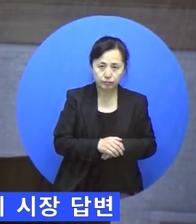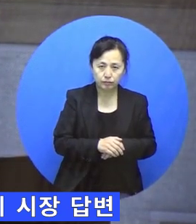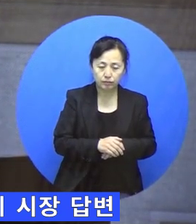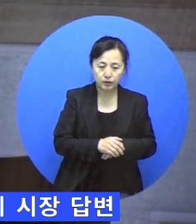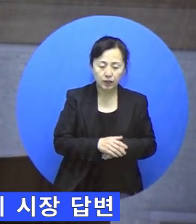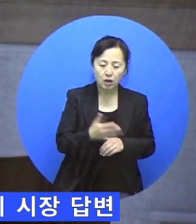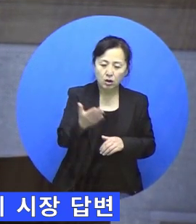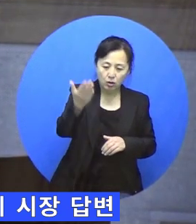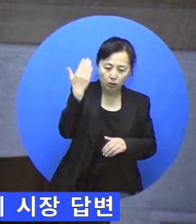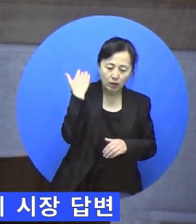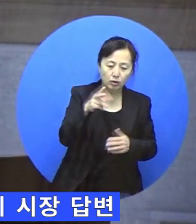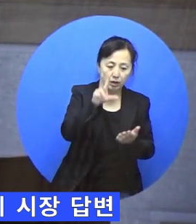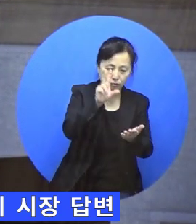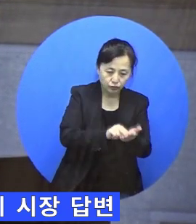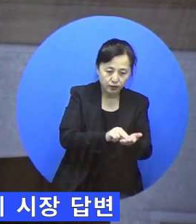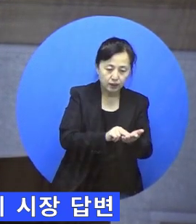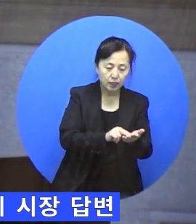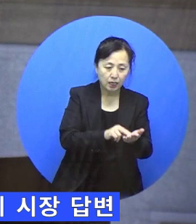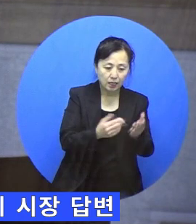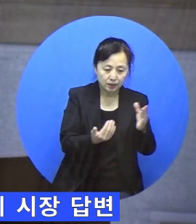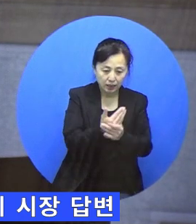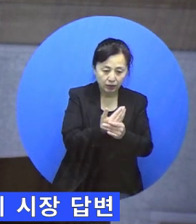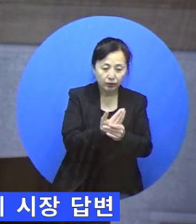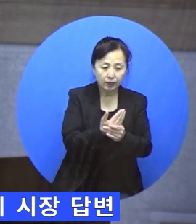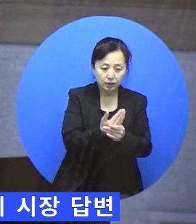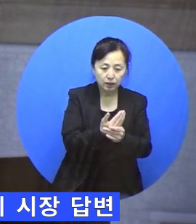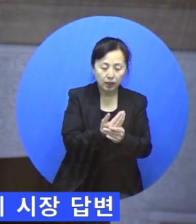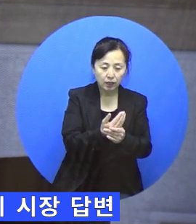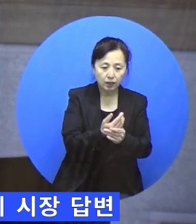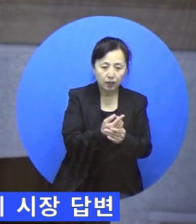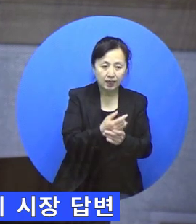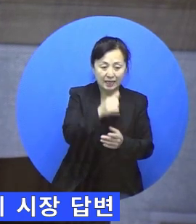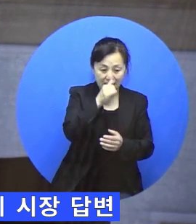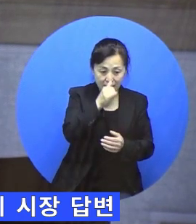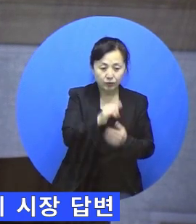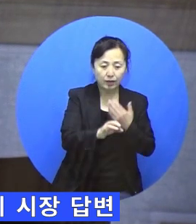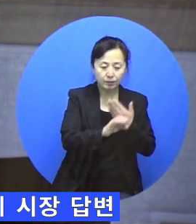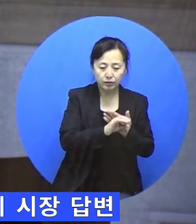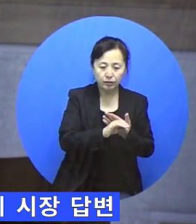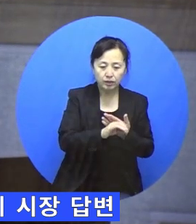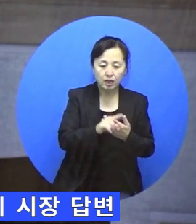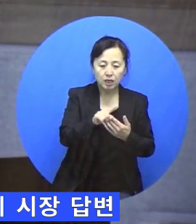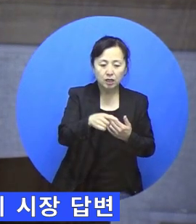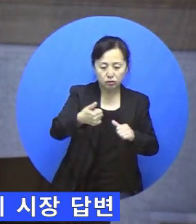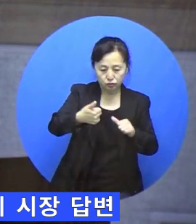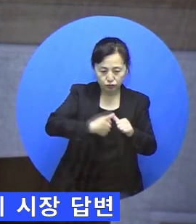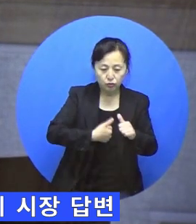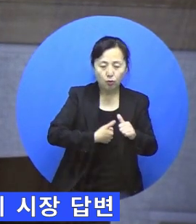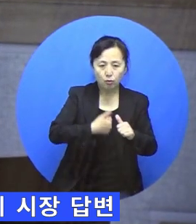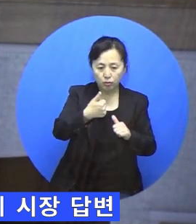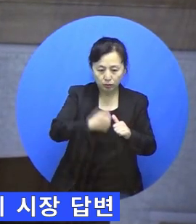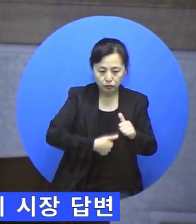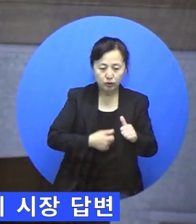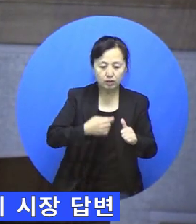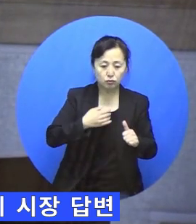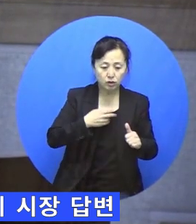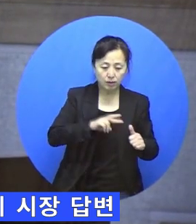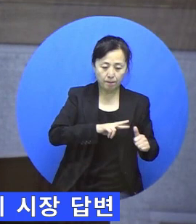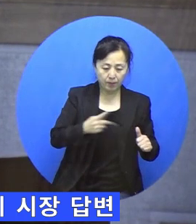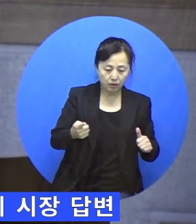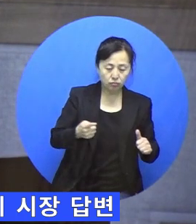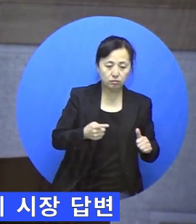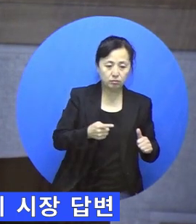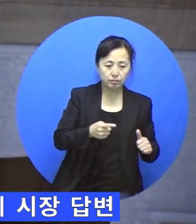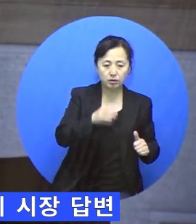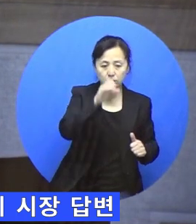주시고 교정하게 하는 것이 의회 역할인 것 같아요. 그런 역할을 해주시면 교정을 하는데